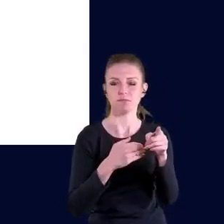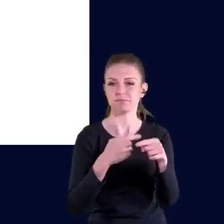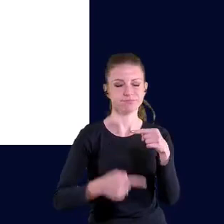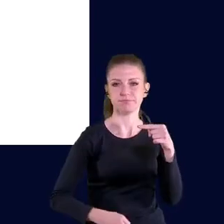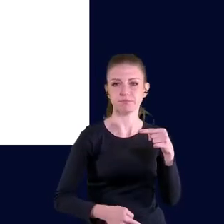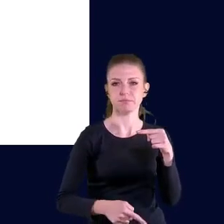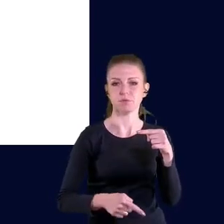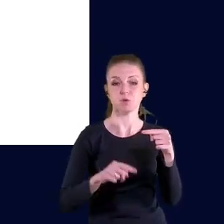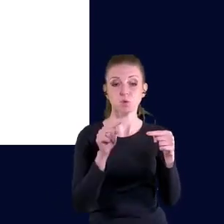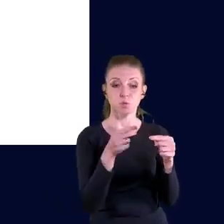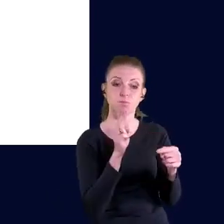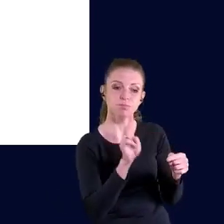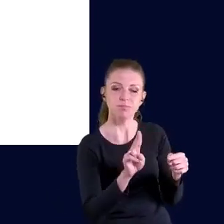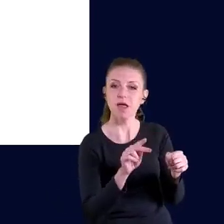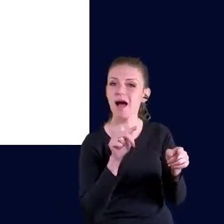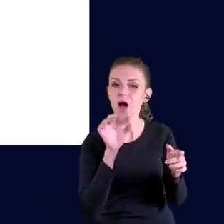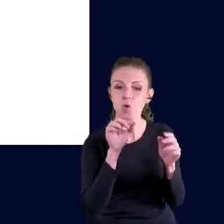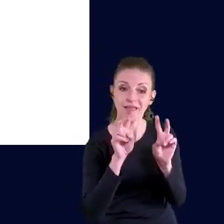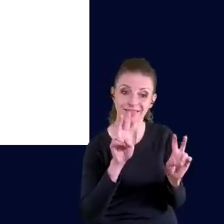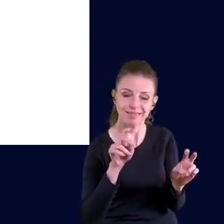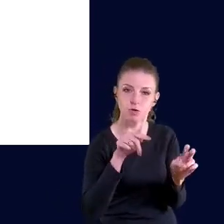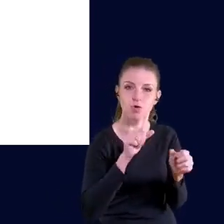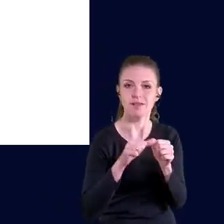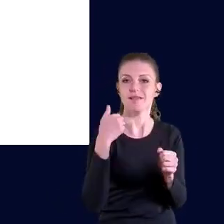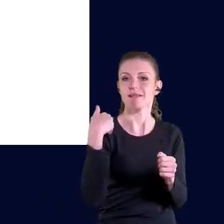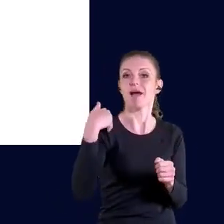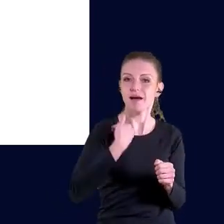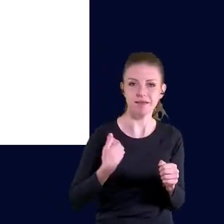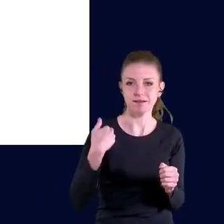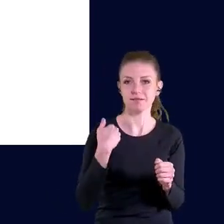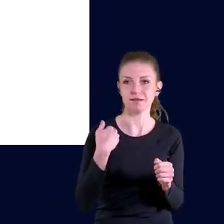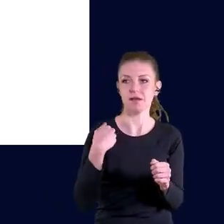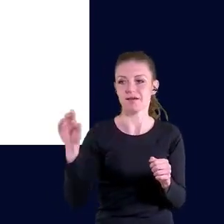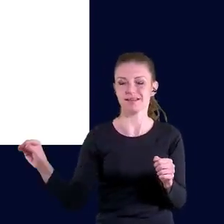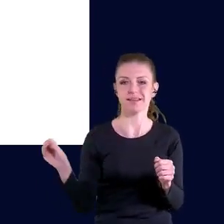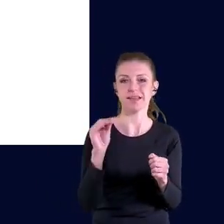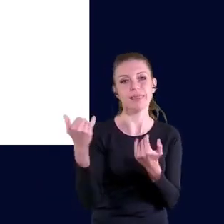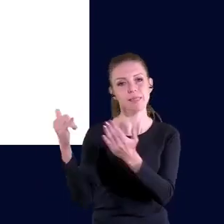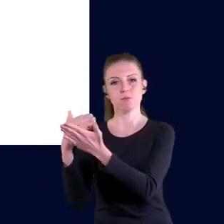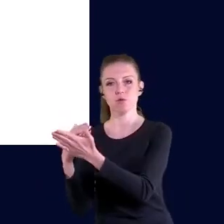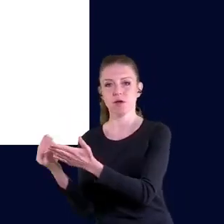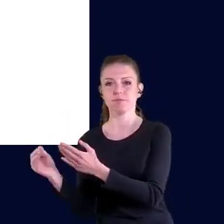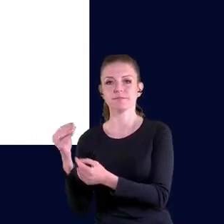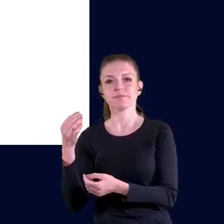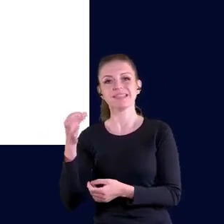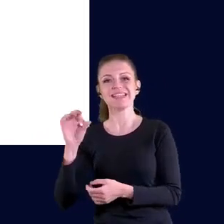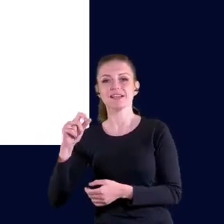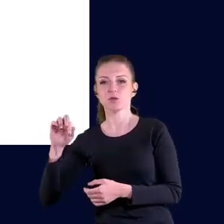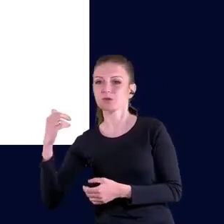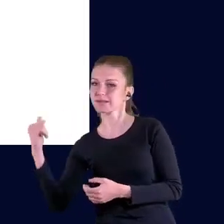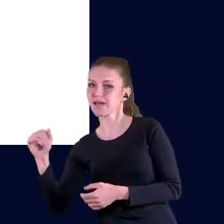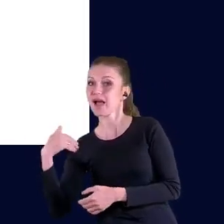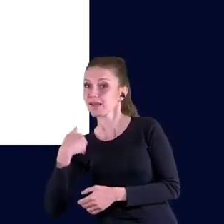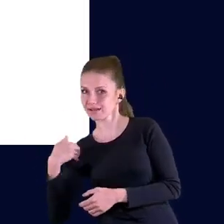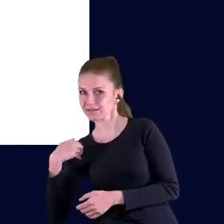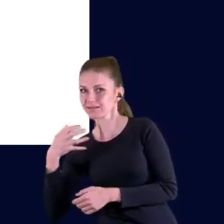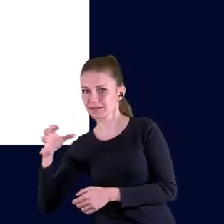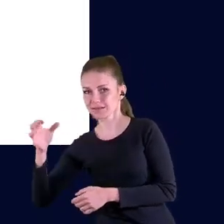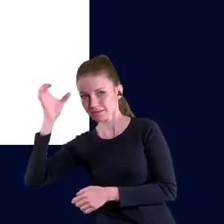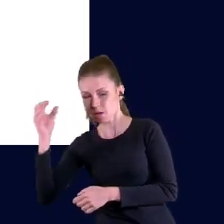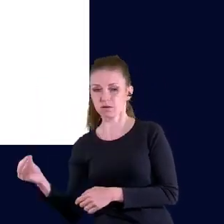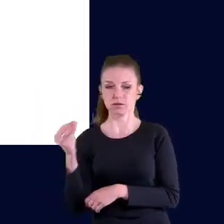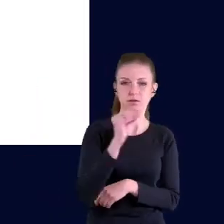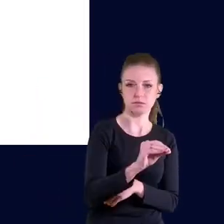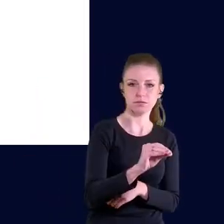przykładowo cytat trzeba oznaczyć i ten język również oznaczyć co więcej skrót